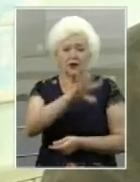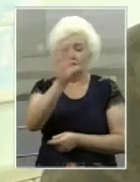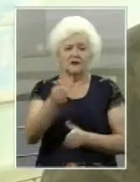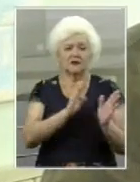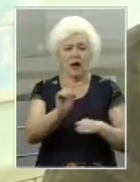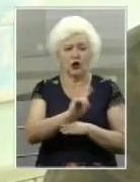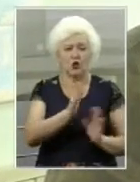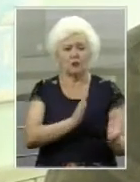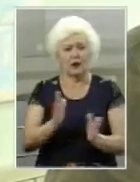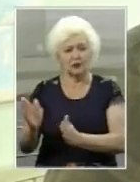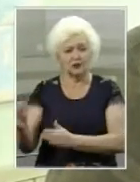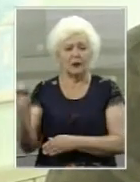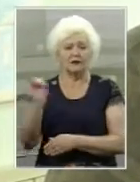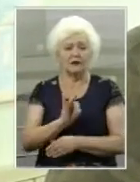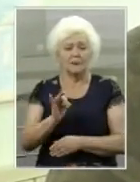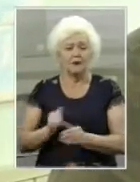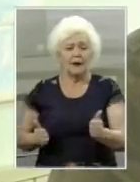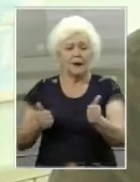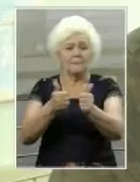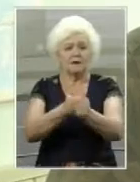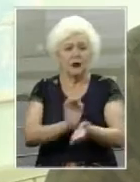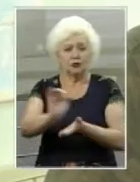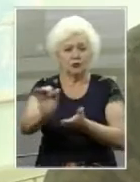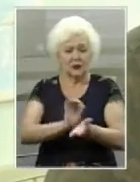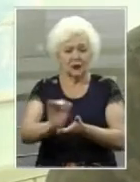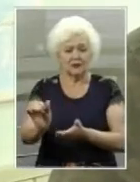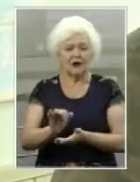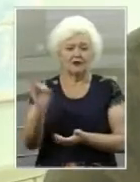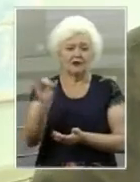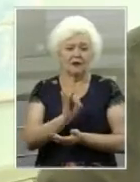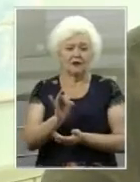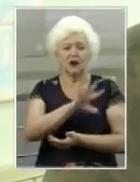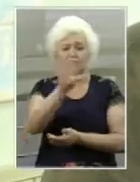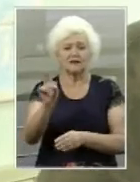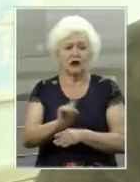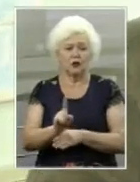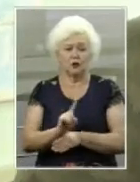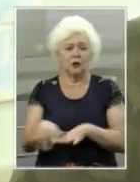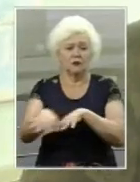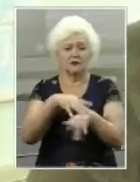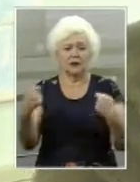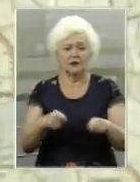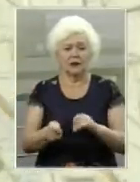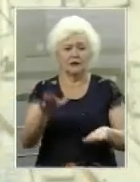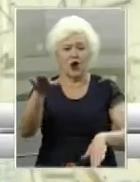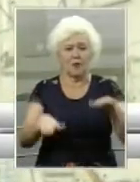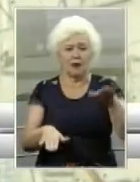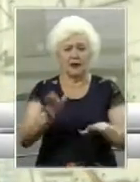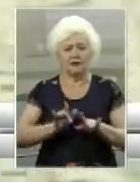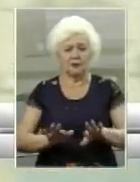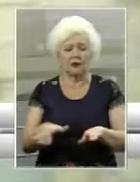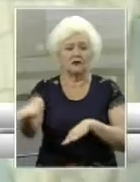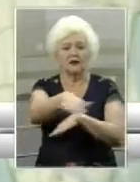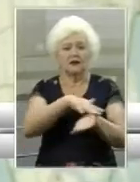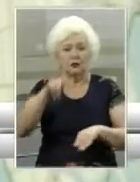має нормалізуватися. І підтягнуться поставки, і воно все нормалізується, ринок прийде в баланс. На всі